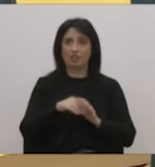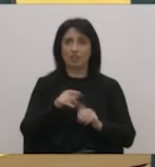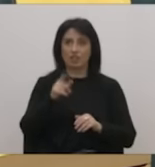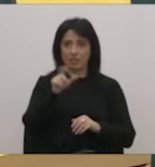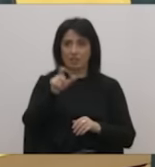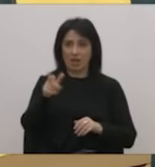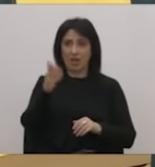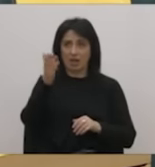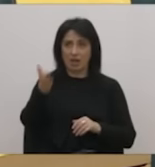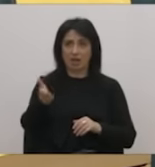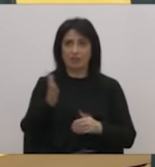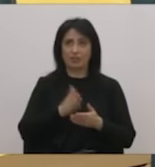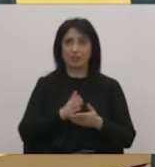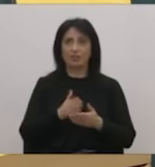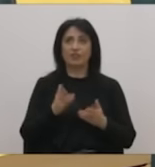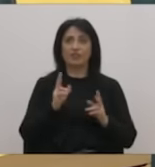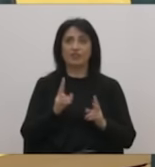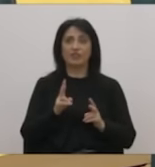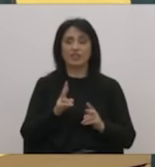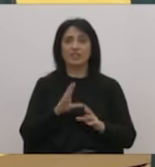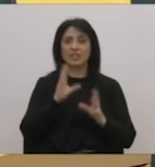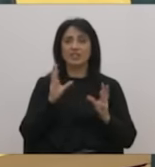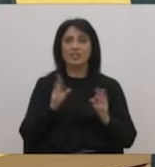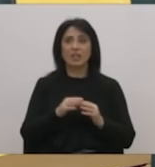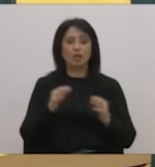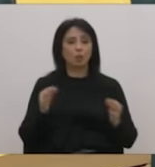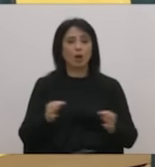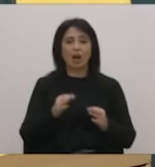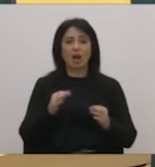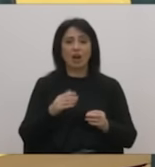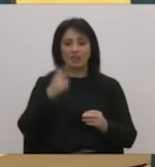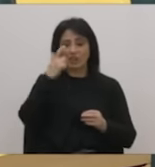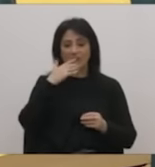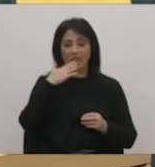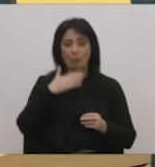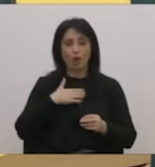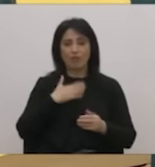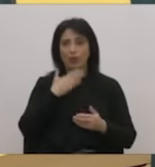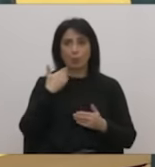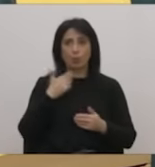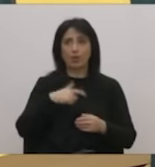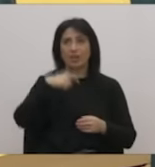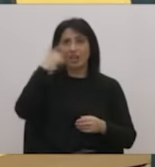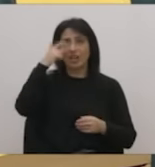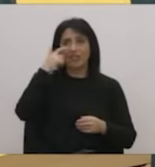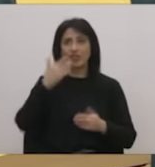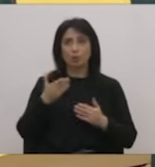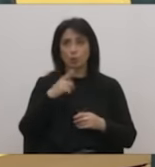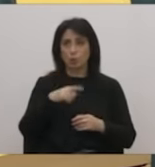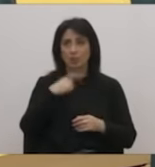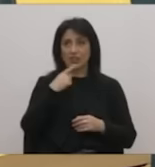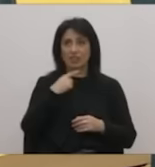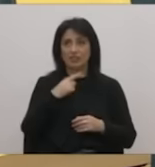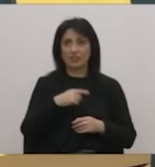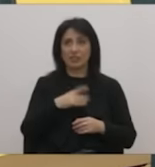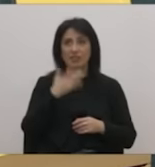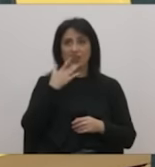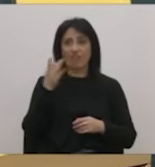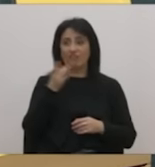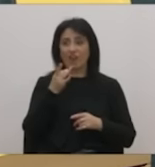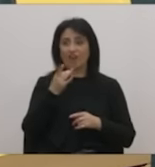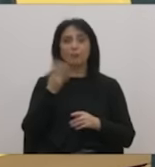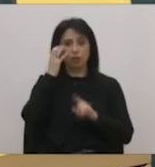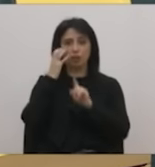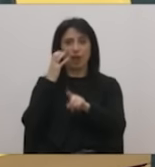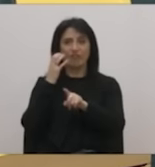ხალხი ხართ თქვენ, რომელსაც საერთოდ არავითარი თავმოყვარეობა არ გაგაჩნდა. ბიძინა ივანიშვილი თუ იტყვის, რომ ბარდის ფერზე